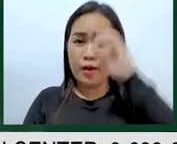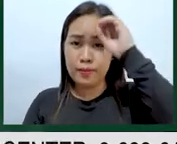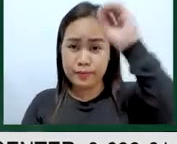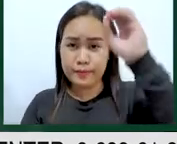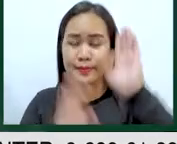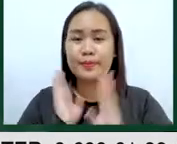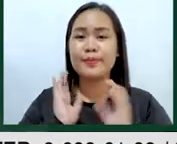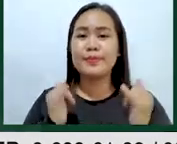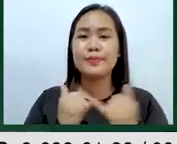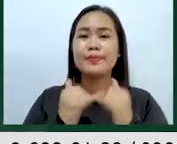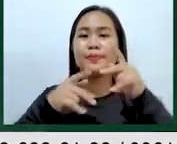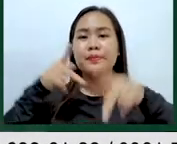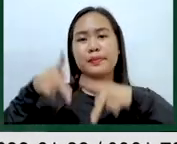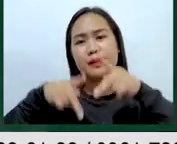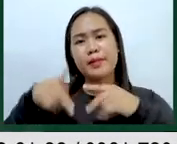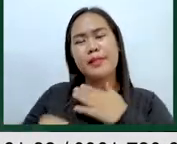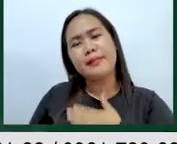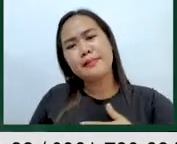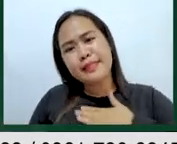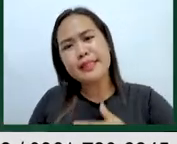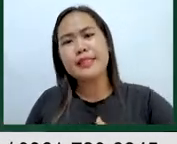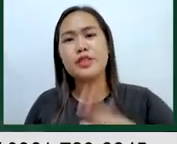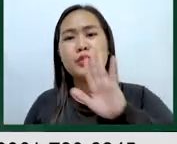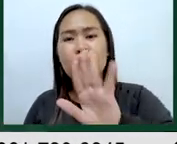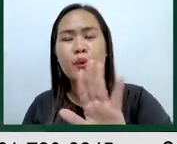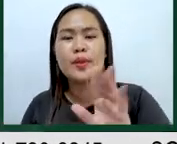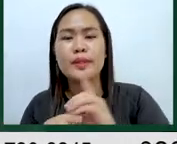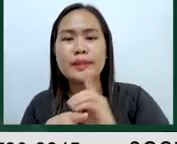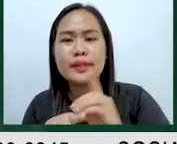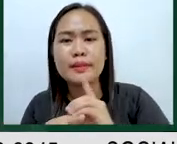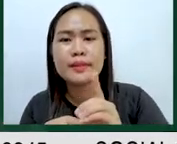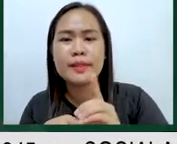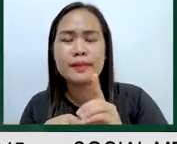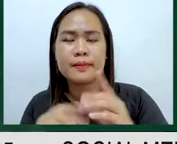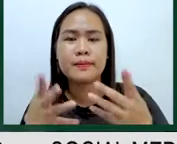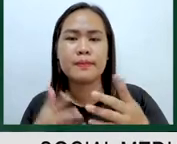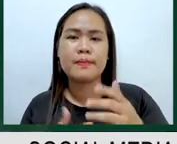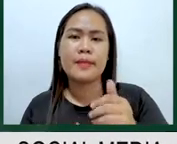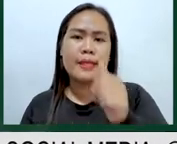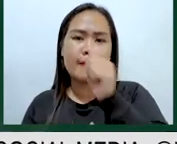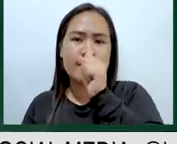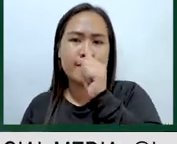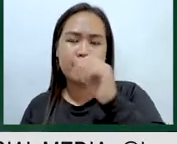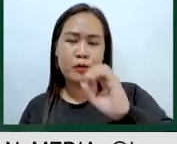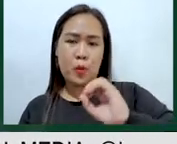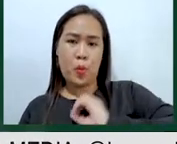no? Yung disiplina pa rin natin sa ating mga sarili. Personal vigilance,